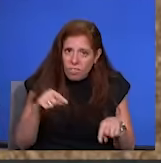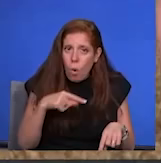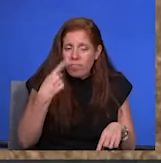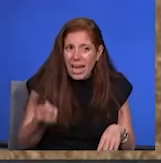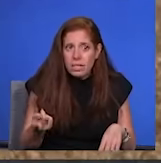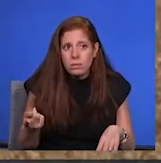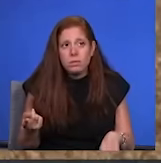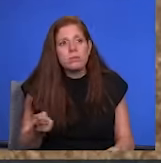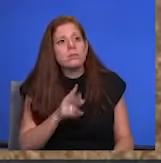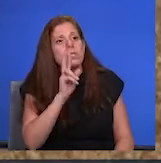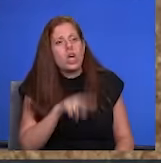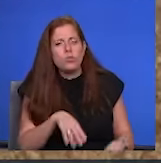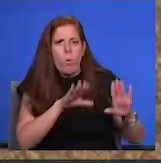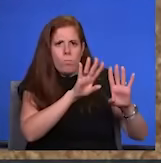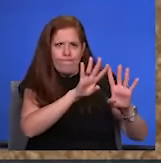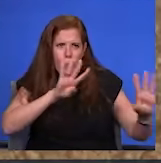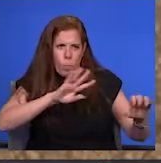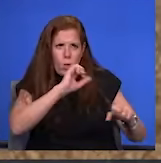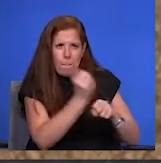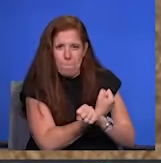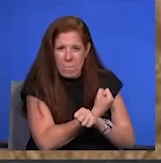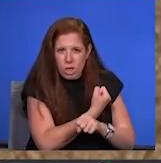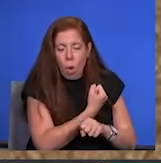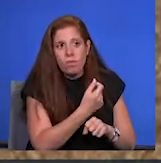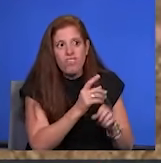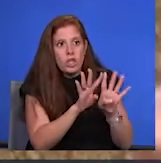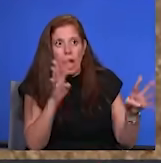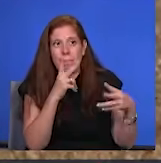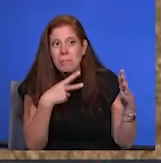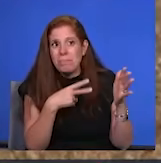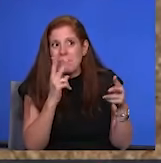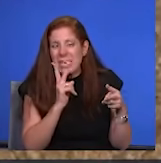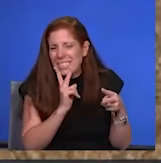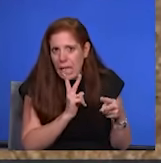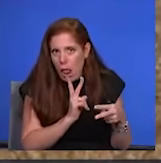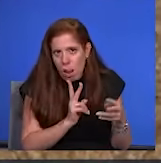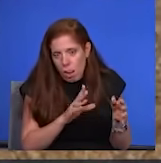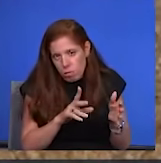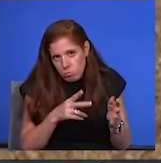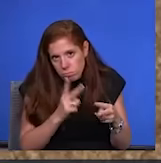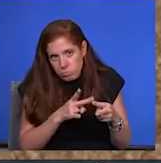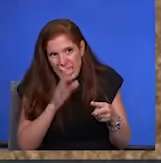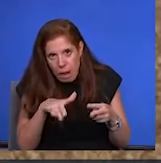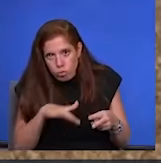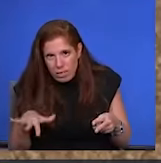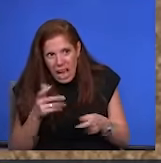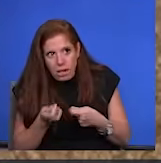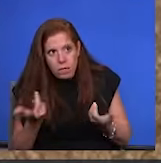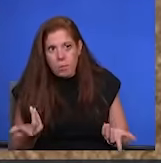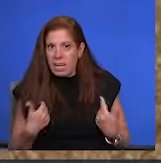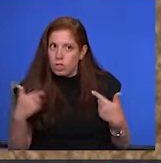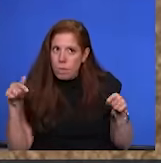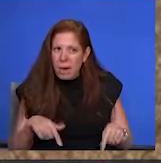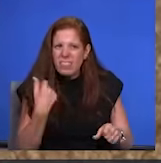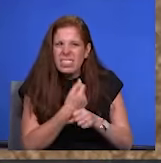מישהו מקורב. שהוא יש פה חומות בטון ושערים מברזל, שערים חשמליים, גם על שטח חקלאי. אז מה... אני שבאתי ועשיתי